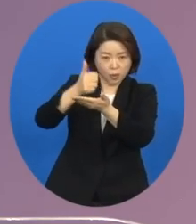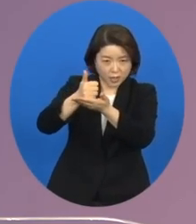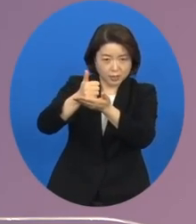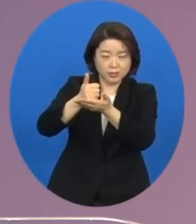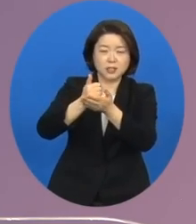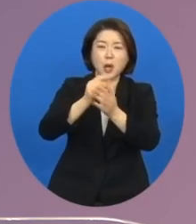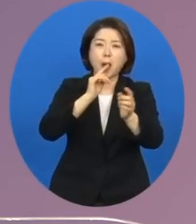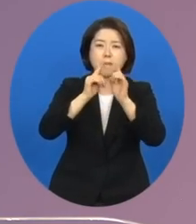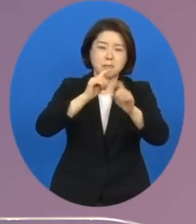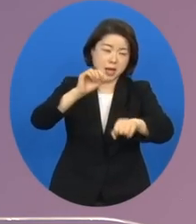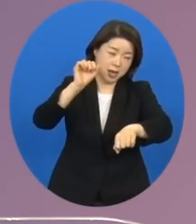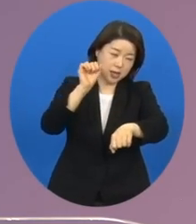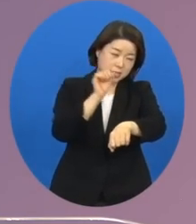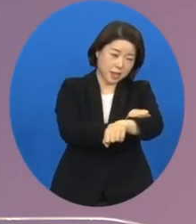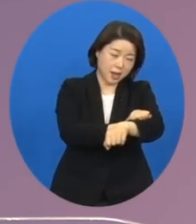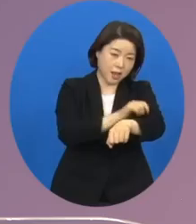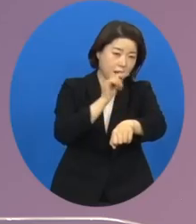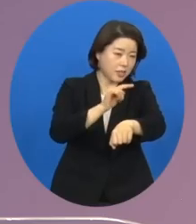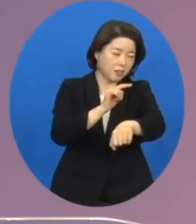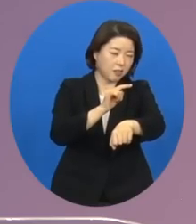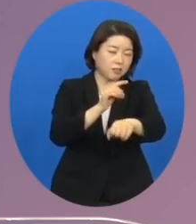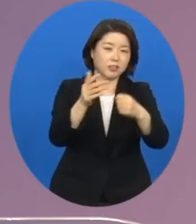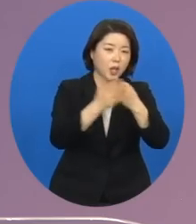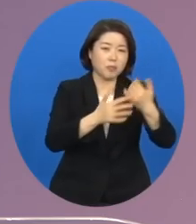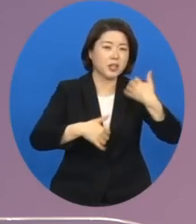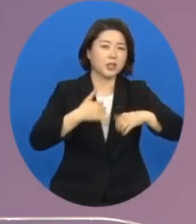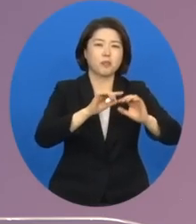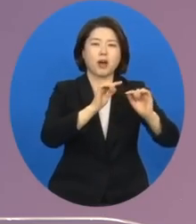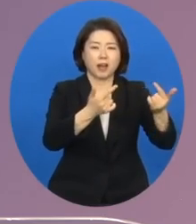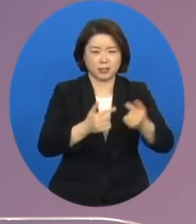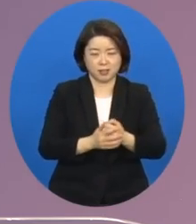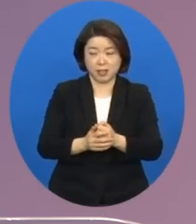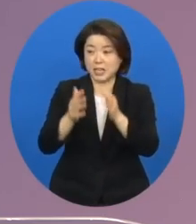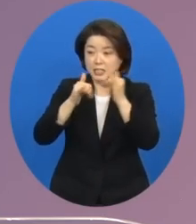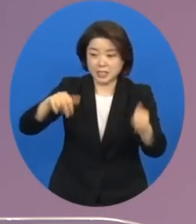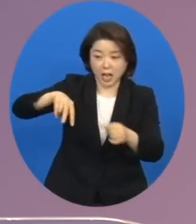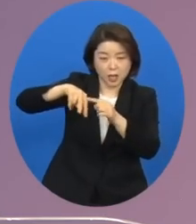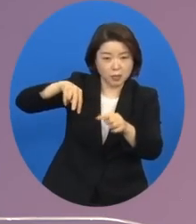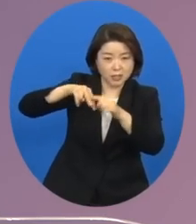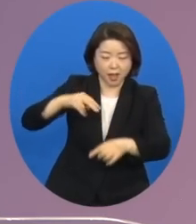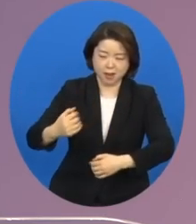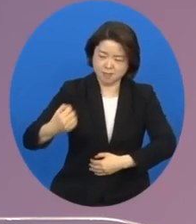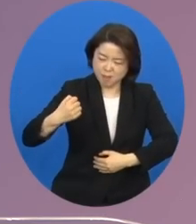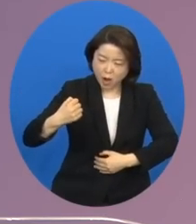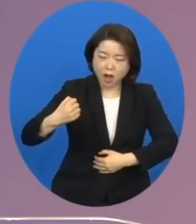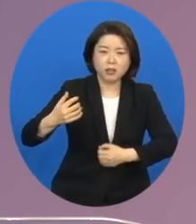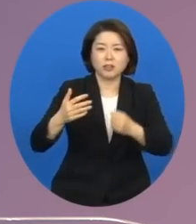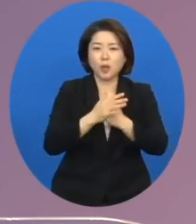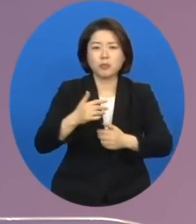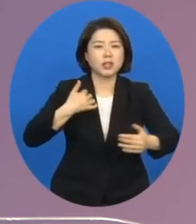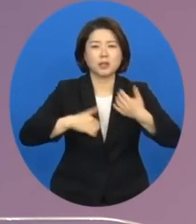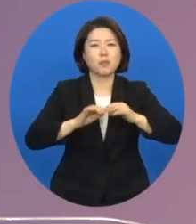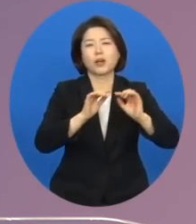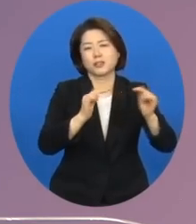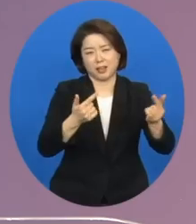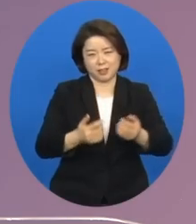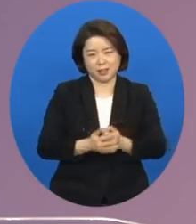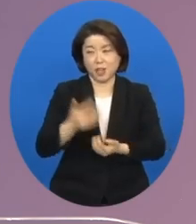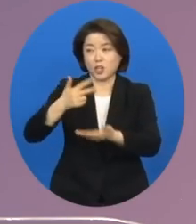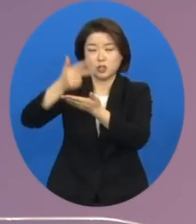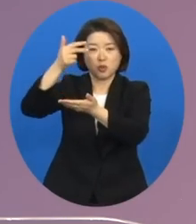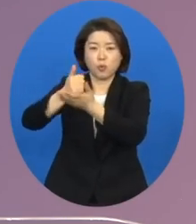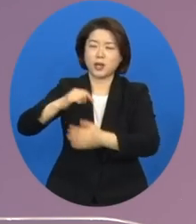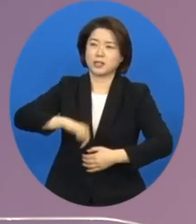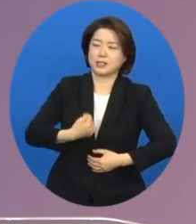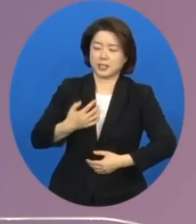말의 힘이 세다하여 기뻐하지 아니하시며 사람의 다리가 억세다 하여 기뻐하지 아니하시고 여호와는